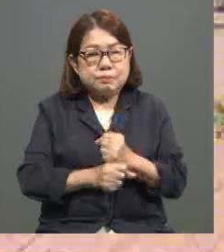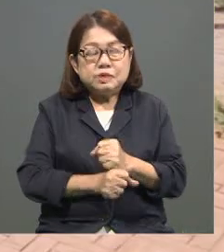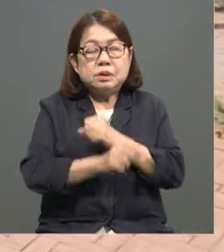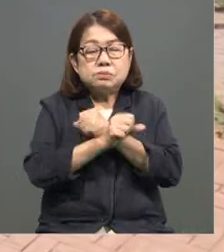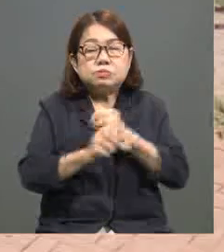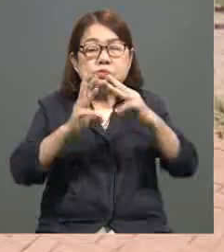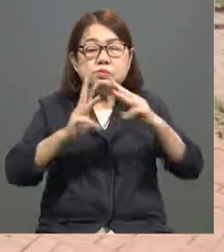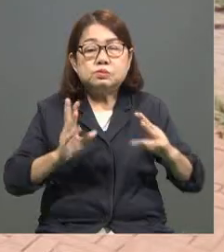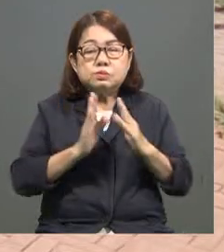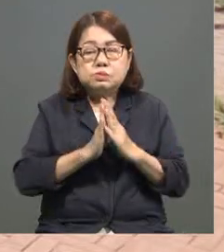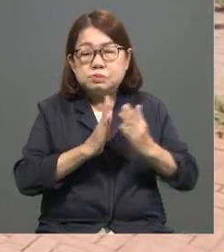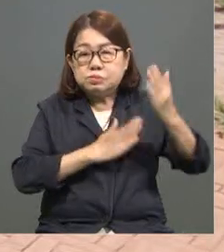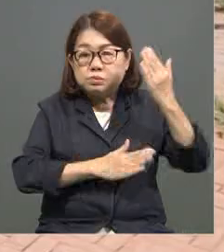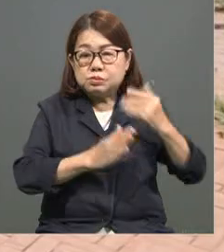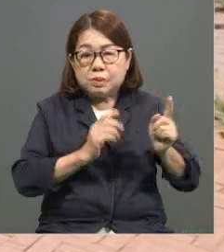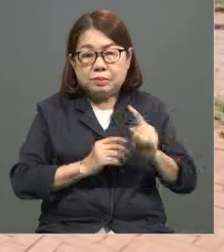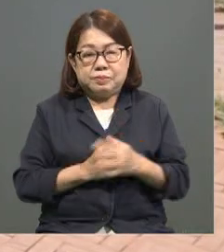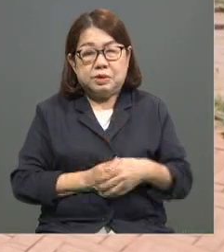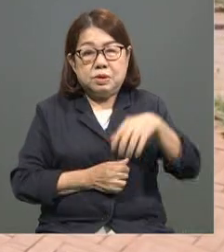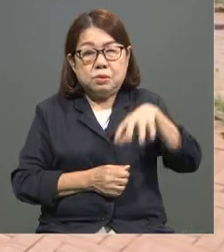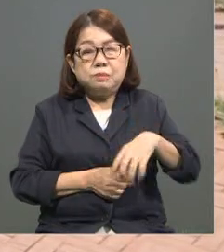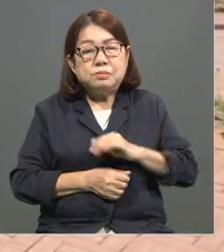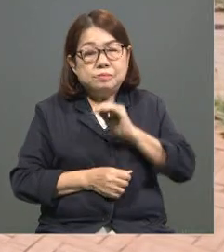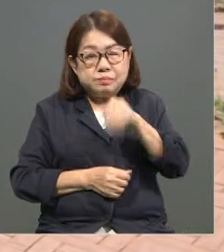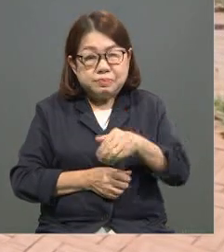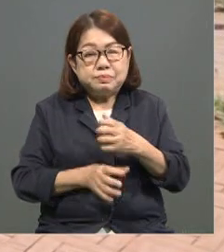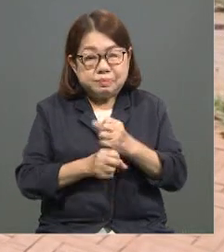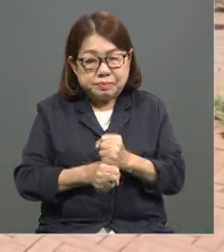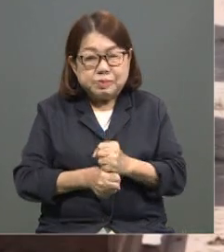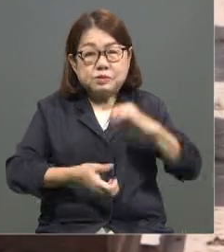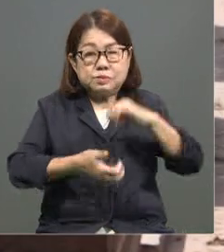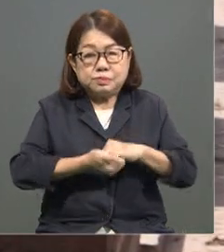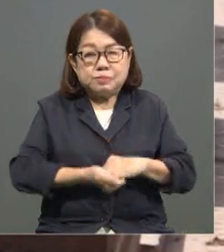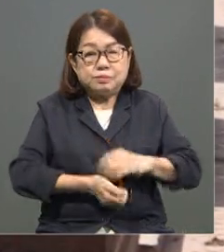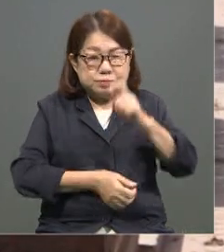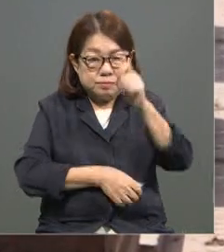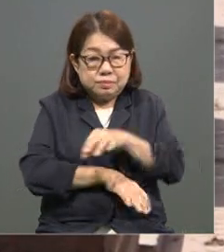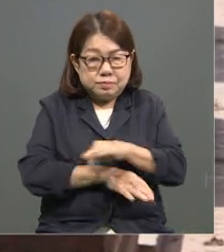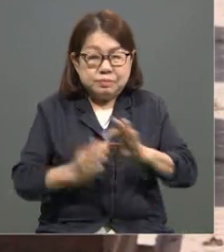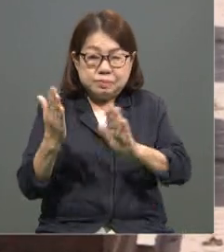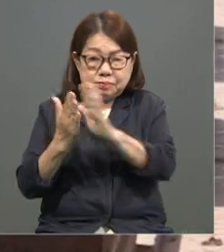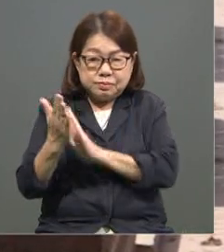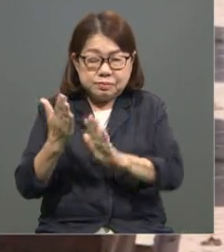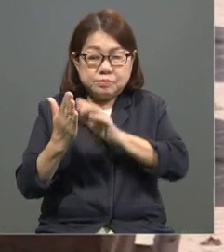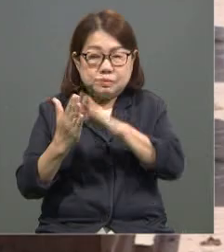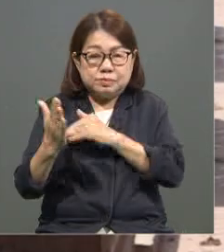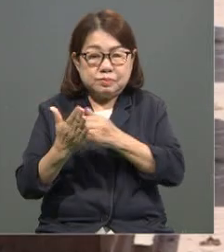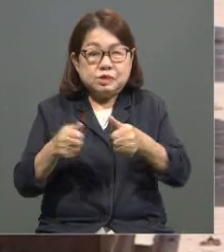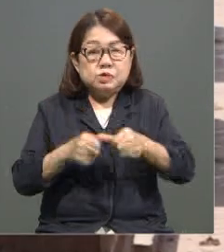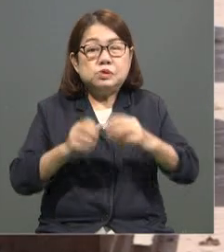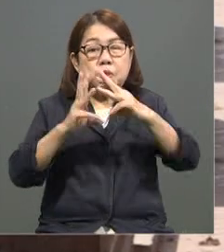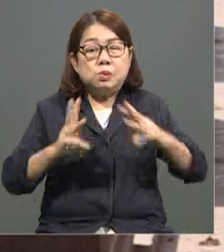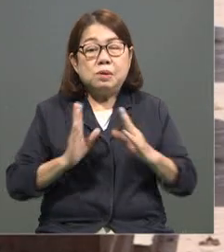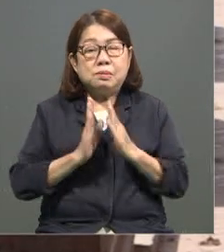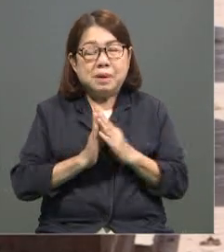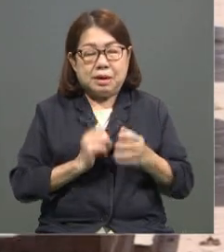เ่อโบราณสถานนะคะที่กรมศิลปากรเร่วมกับกรมโยธาธิการและผังเมืองนี่ค่ะอันนี้คือที่วัดชัยวัฒนารามนะคะตอนนี้